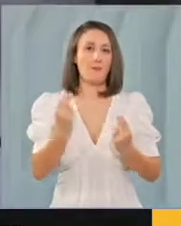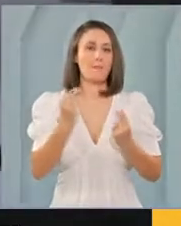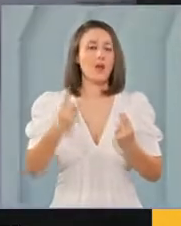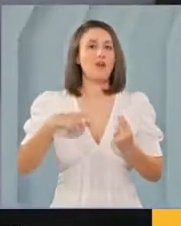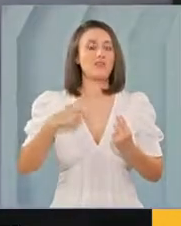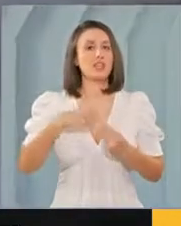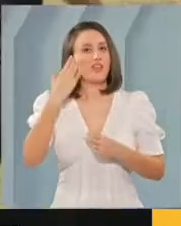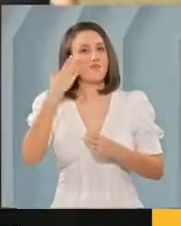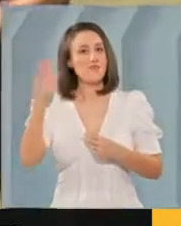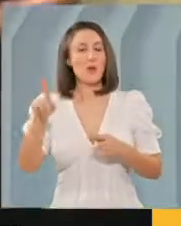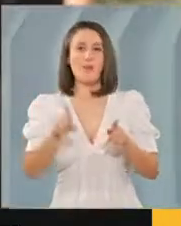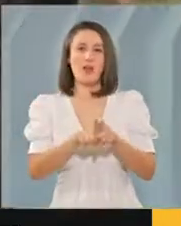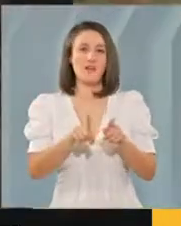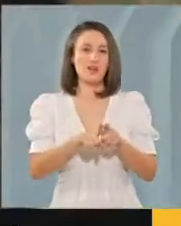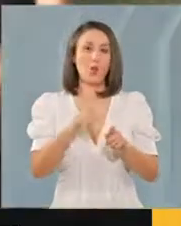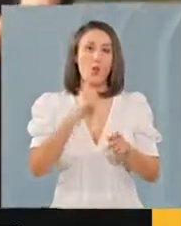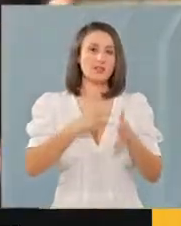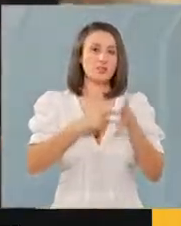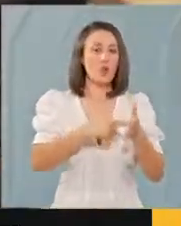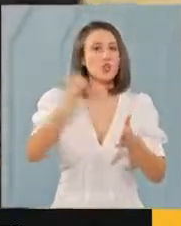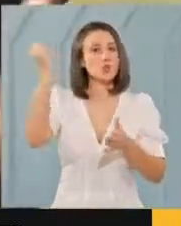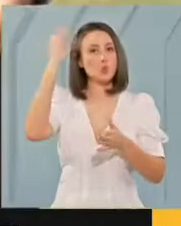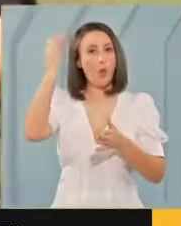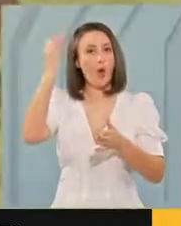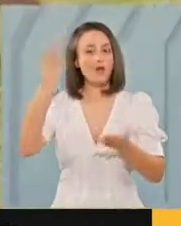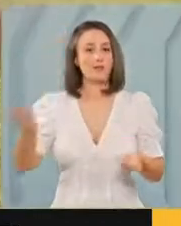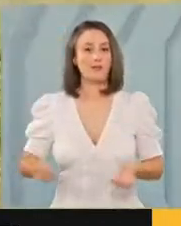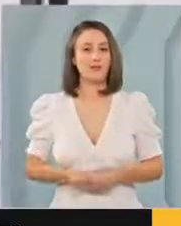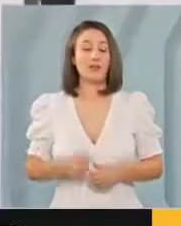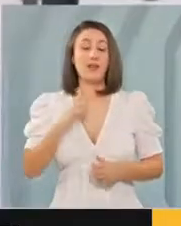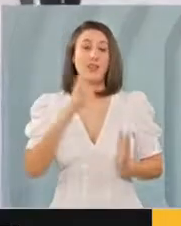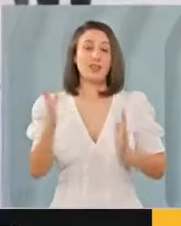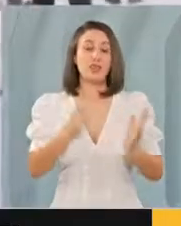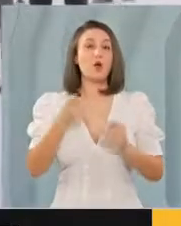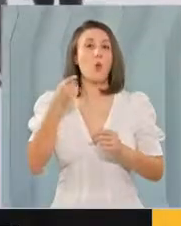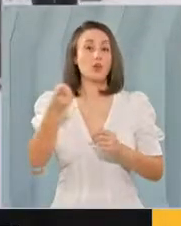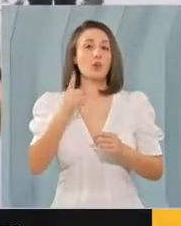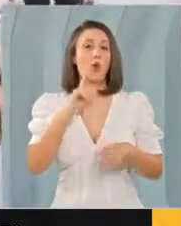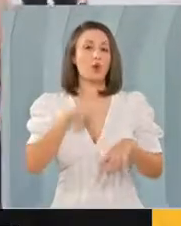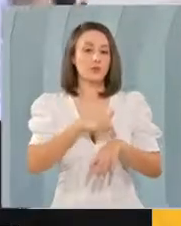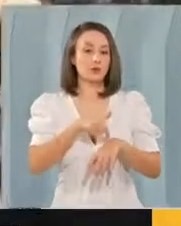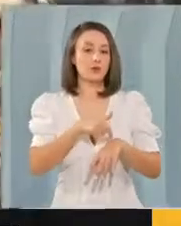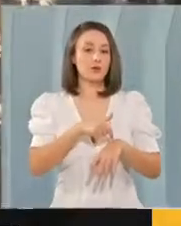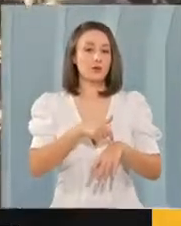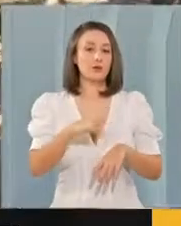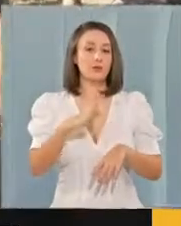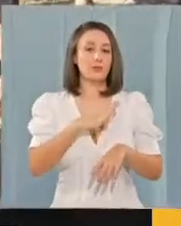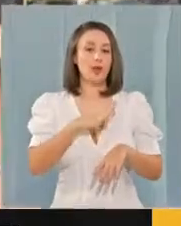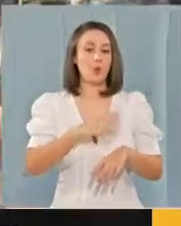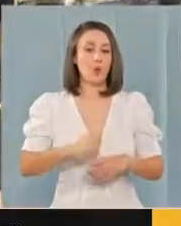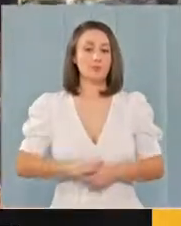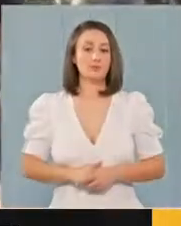să evităm și noi, la rândul nostru, expunerea la soare în intervalul acela orar